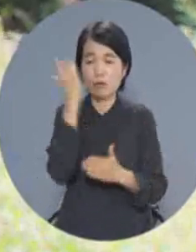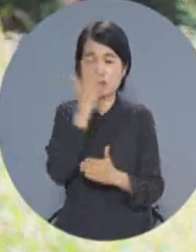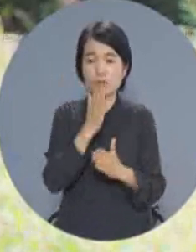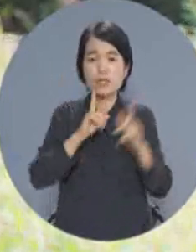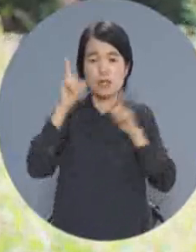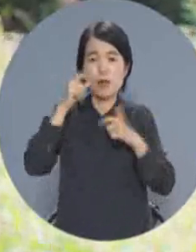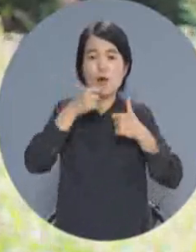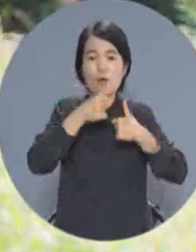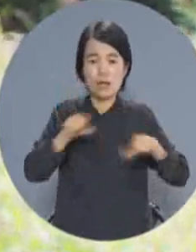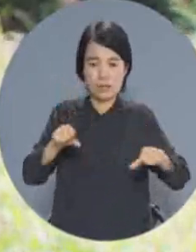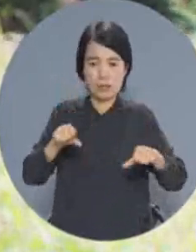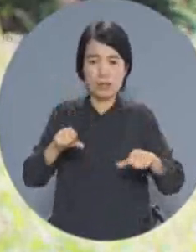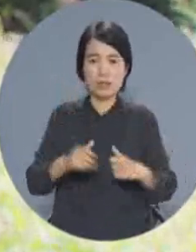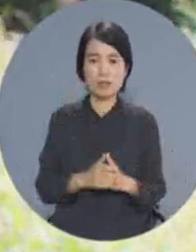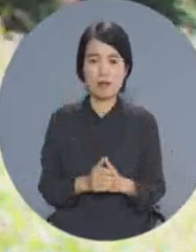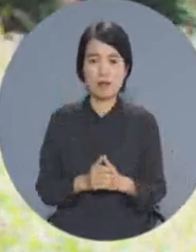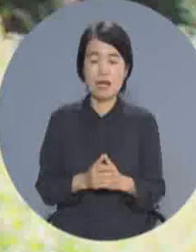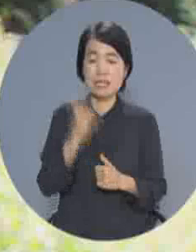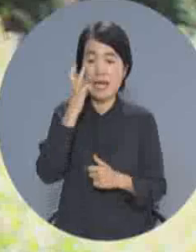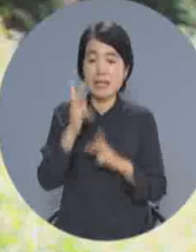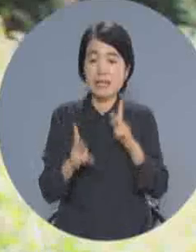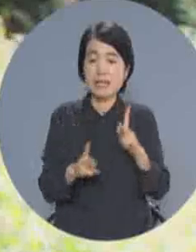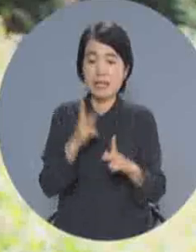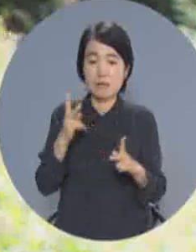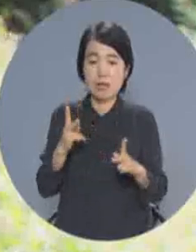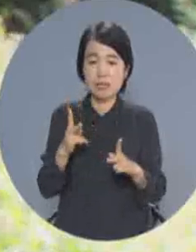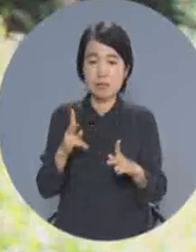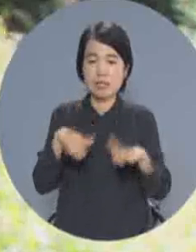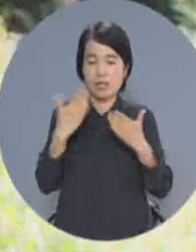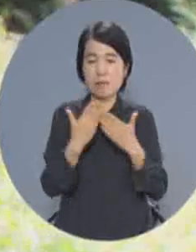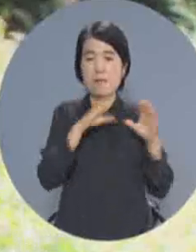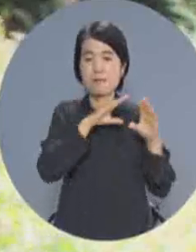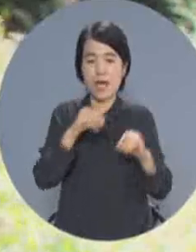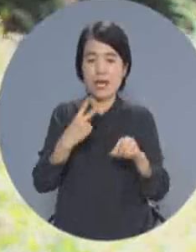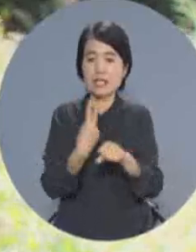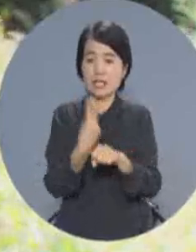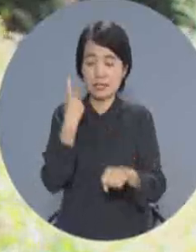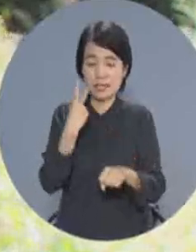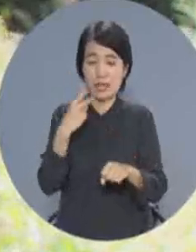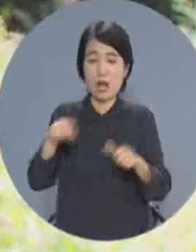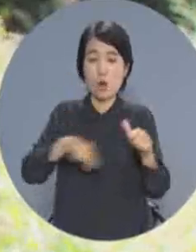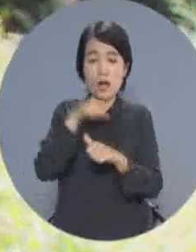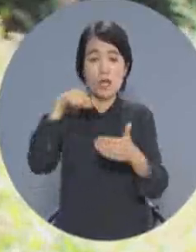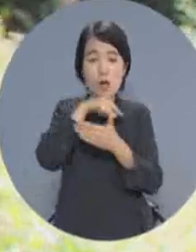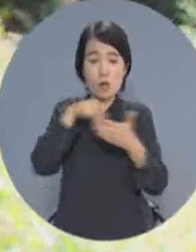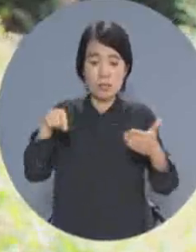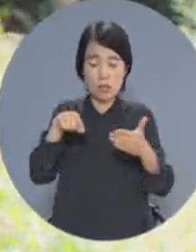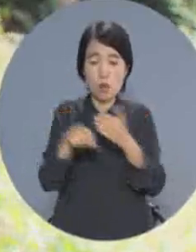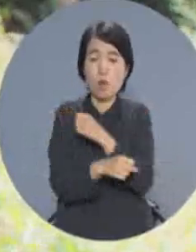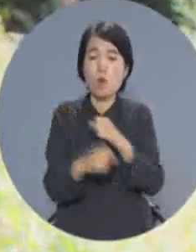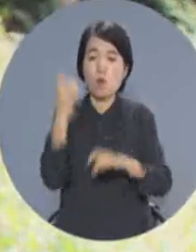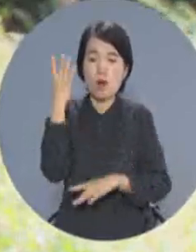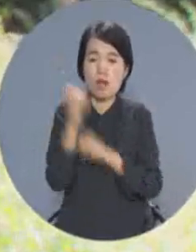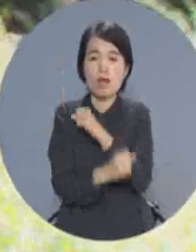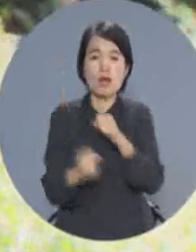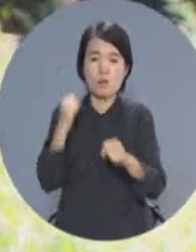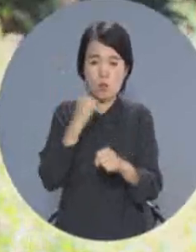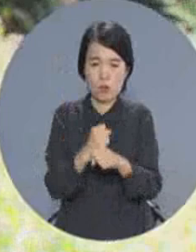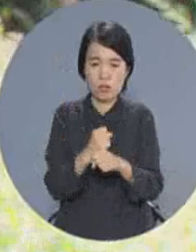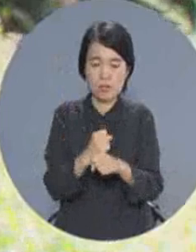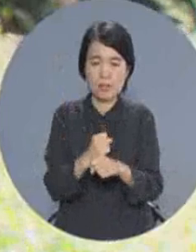이미지를 훼손시켰던 소미산 개발 사업을 전면 불허하고 2년 전 환경 훼손도